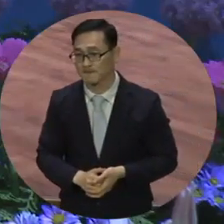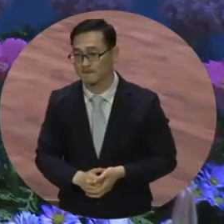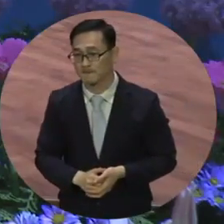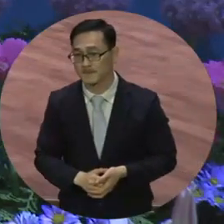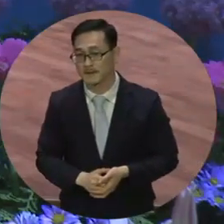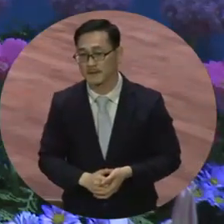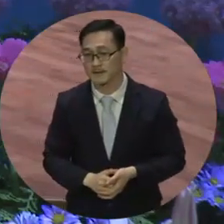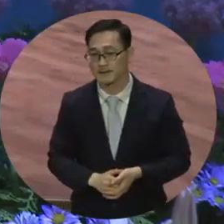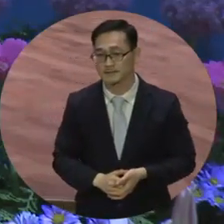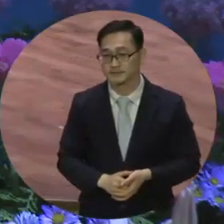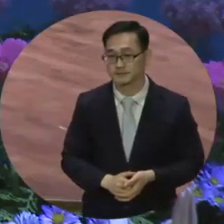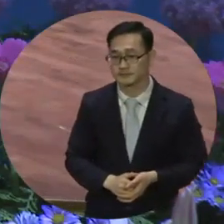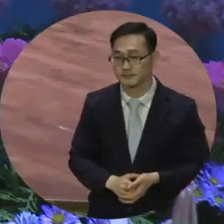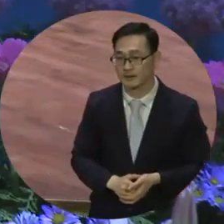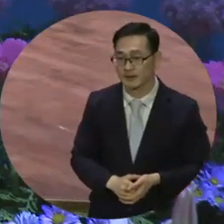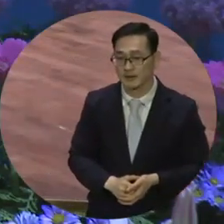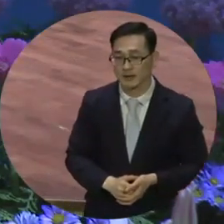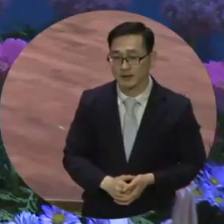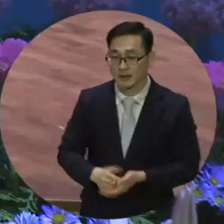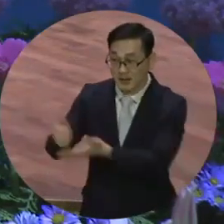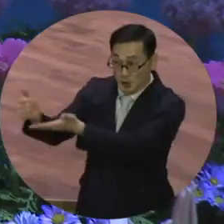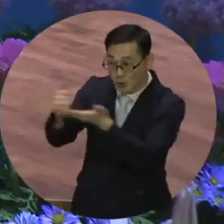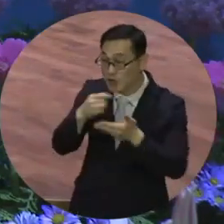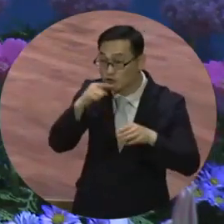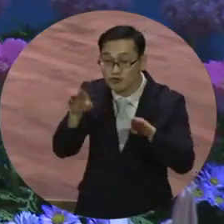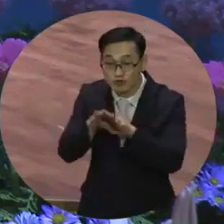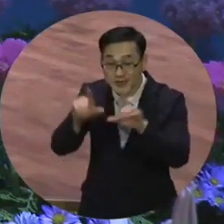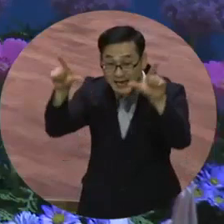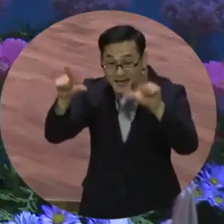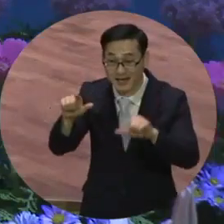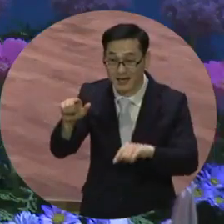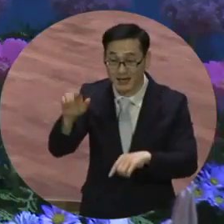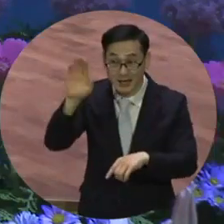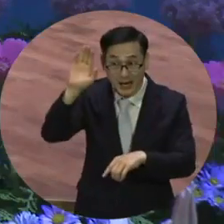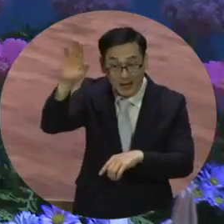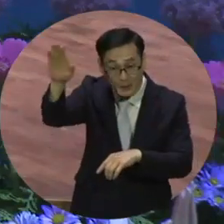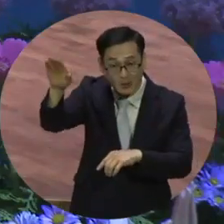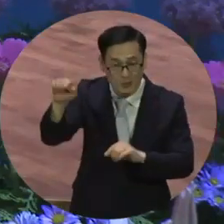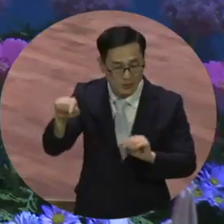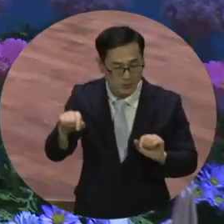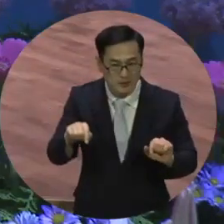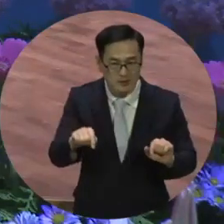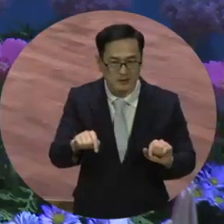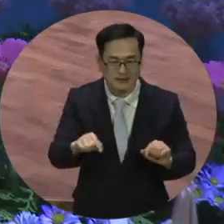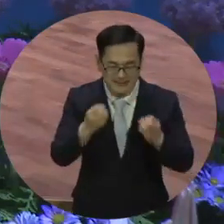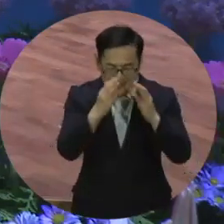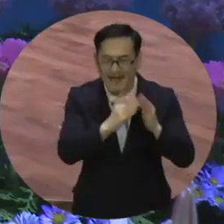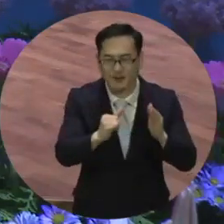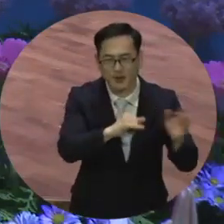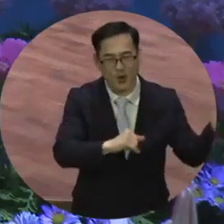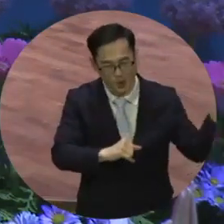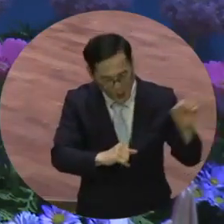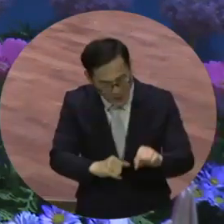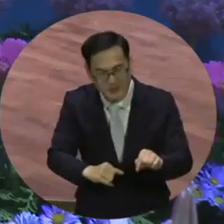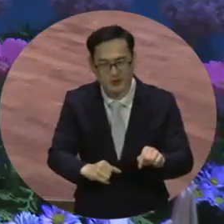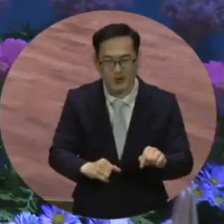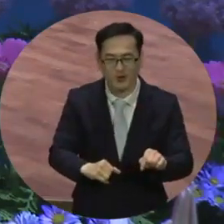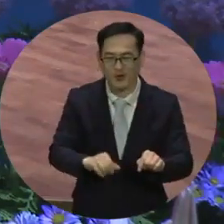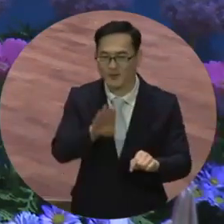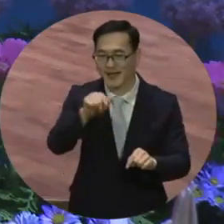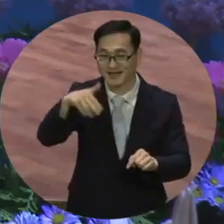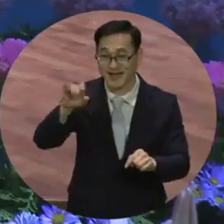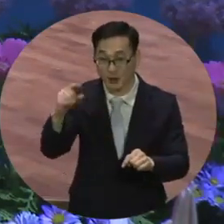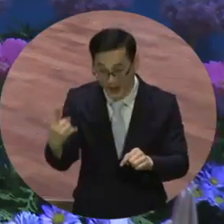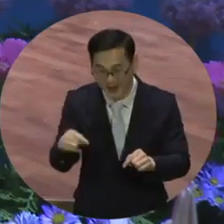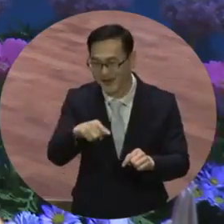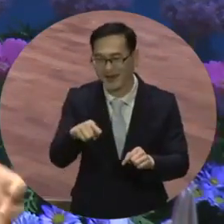주일이에요. 이때 이 바자회를 하면서 새가족들도 와서 볼거리 또 이렇게 이